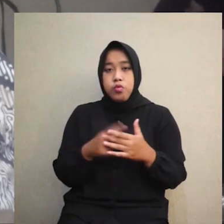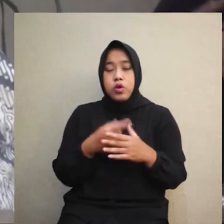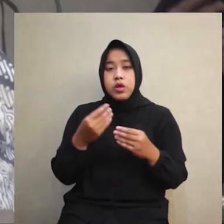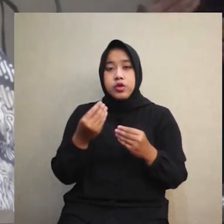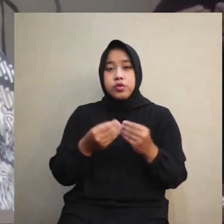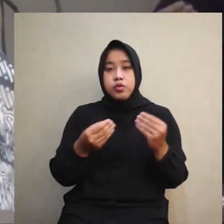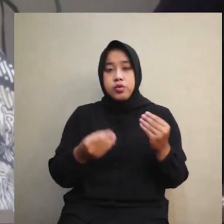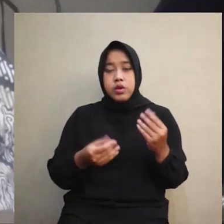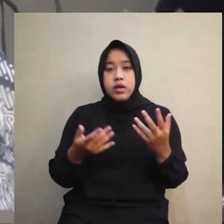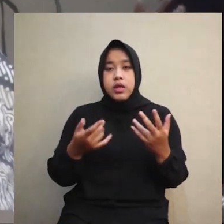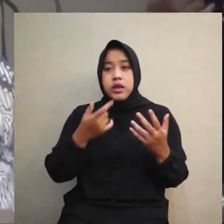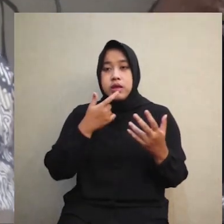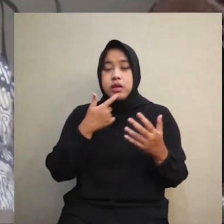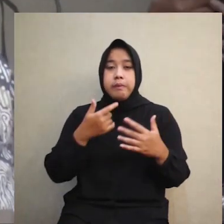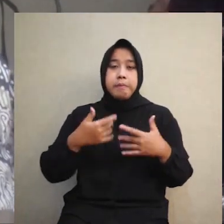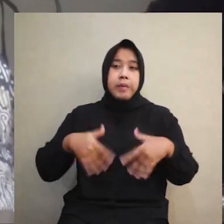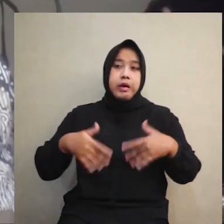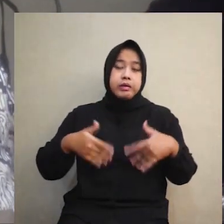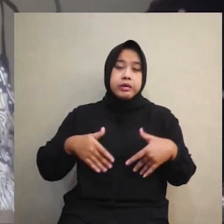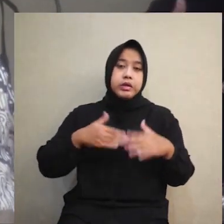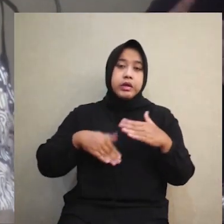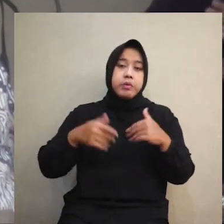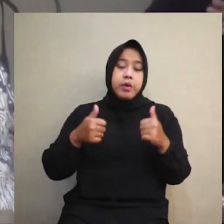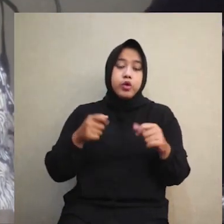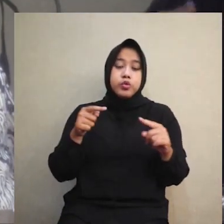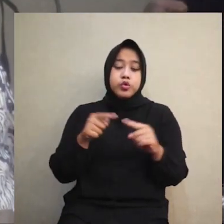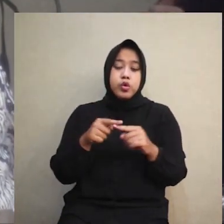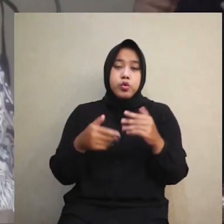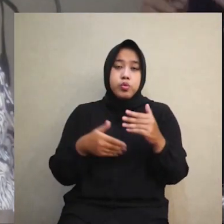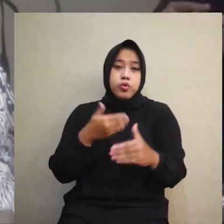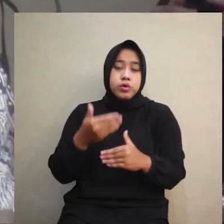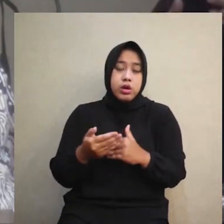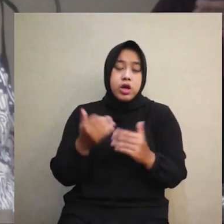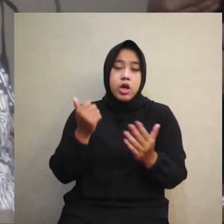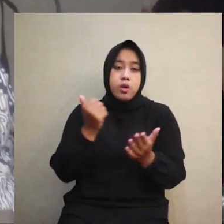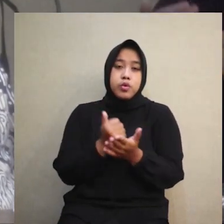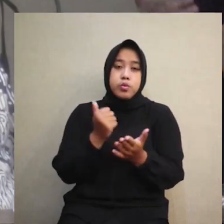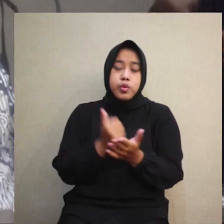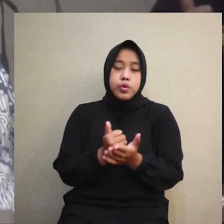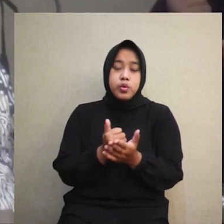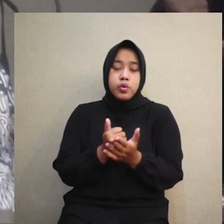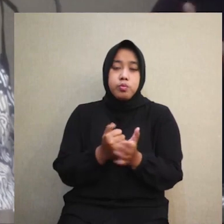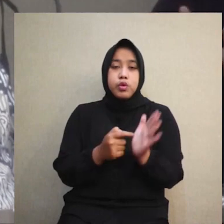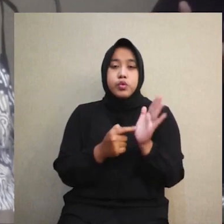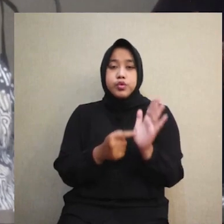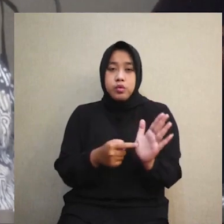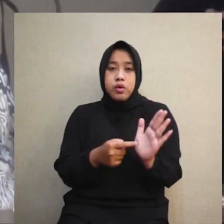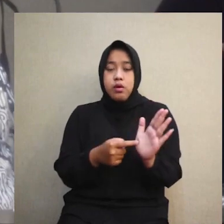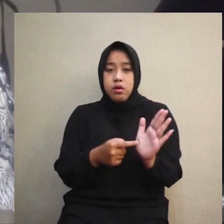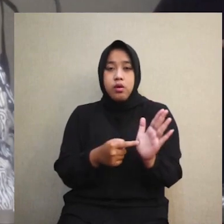kepada practice practice gitu yang kemudian memang memperlihatkan